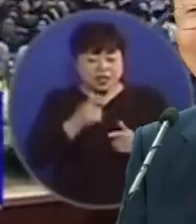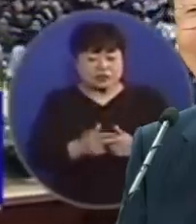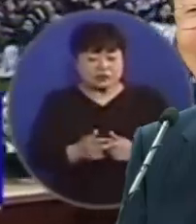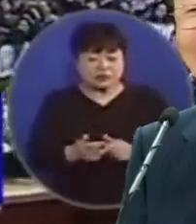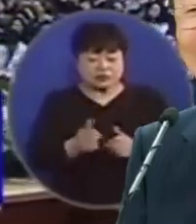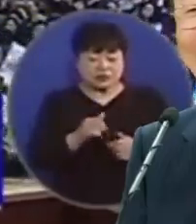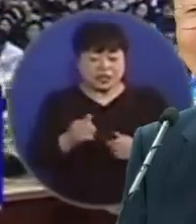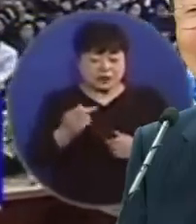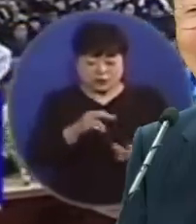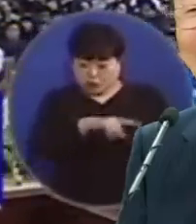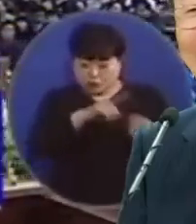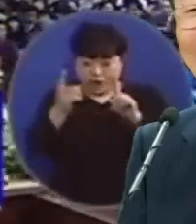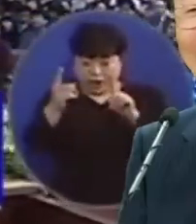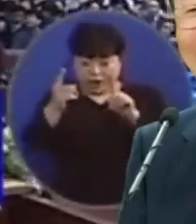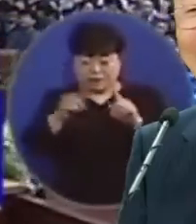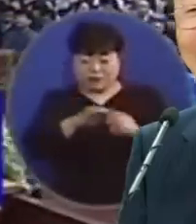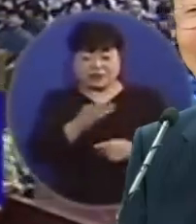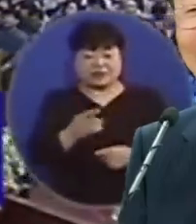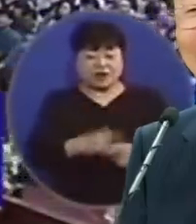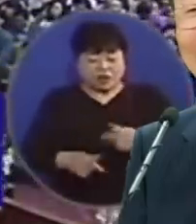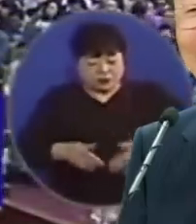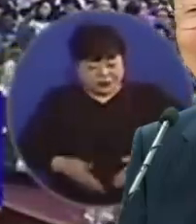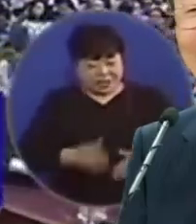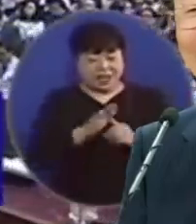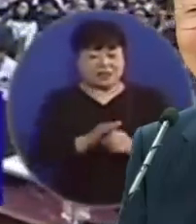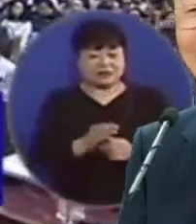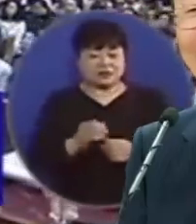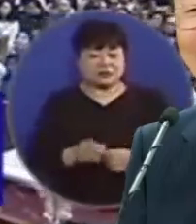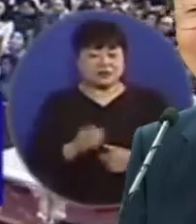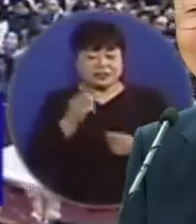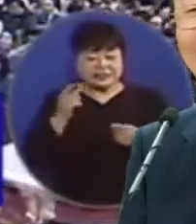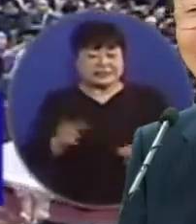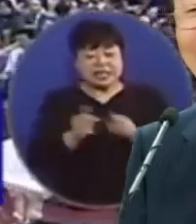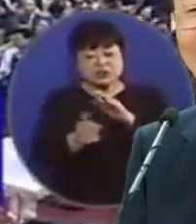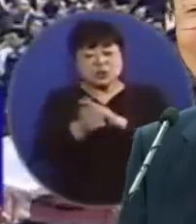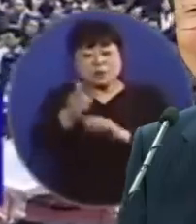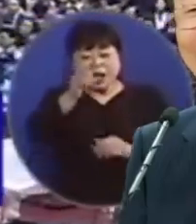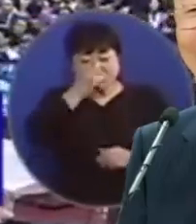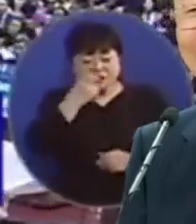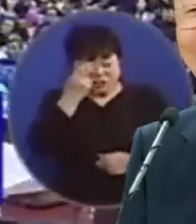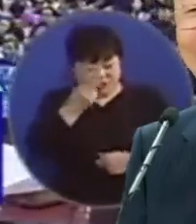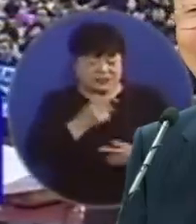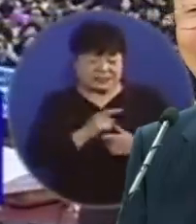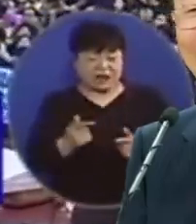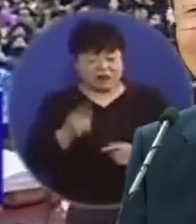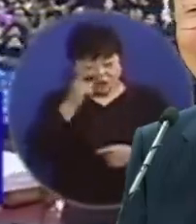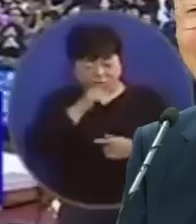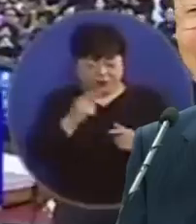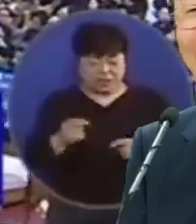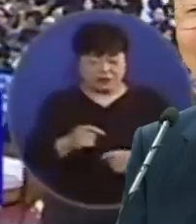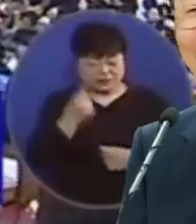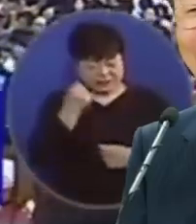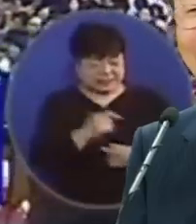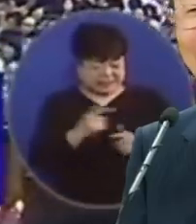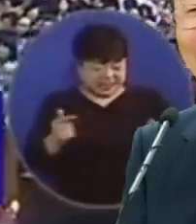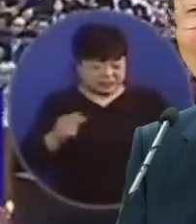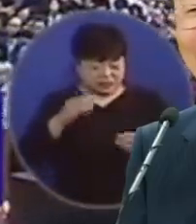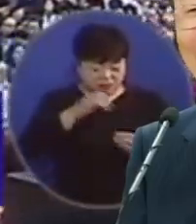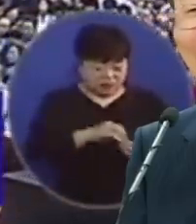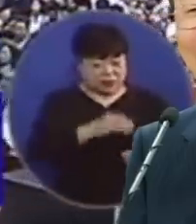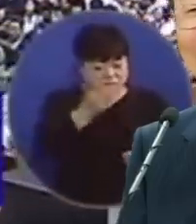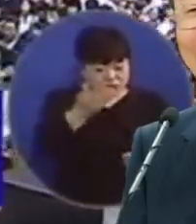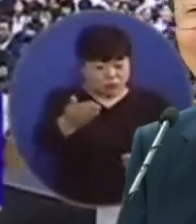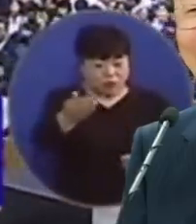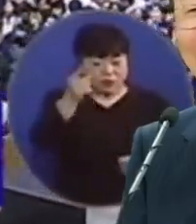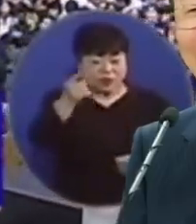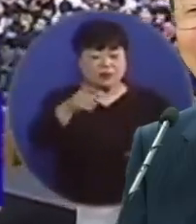부활하게 하심으로 말미암아 우리를 거듭나게 하사 산 소망이 있게 하시고 썩지 않고 더럽지 않고 쇠하지 아니하는 유업을 있게 하시나니